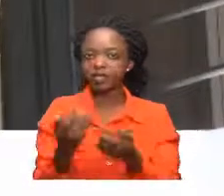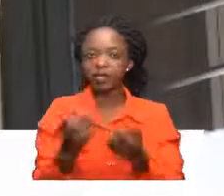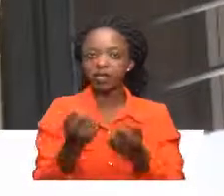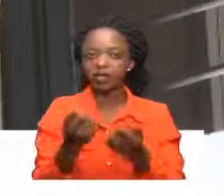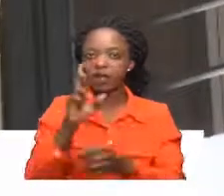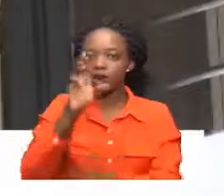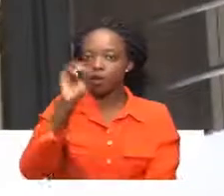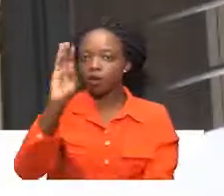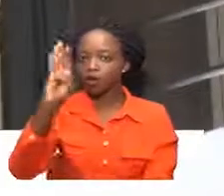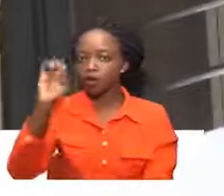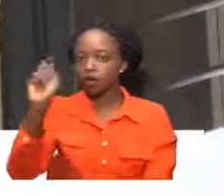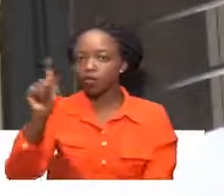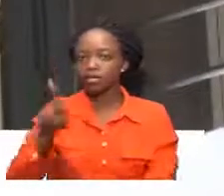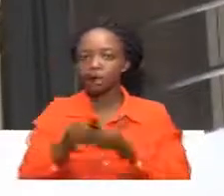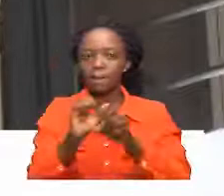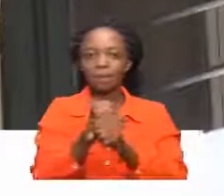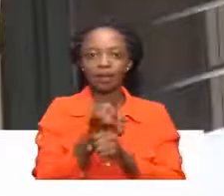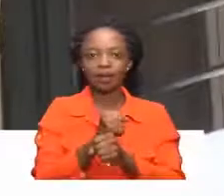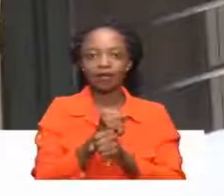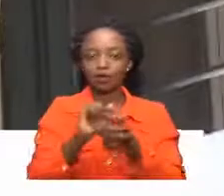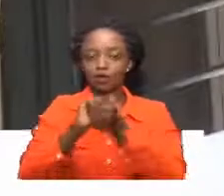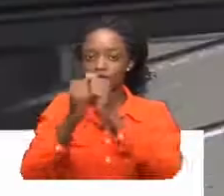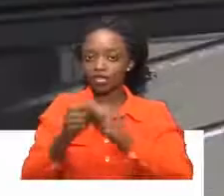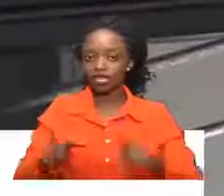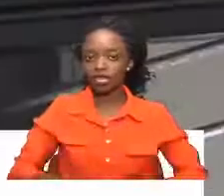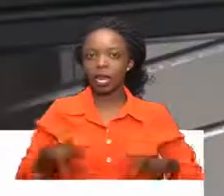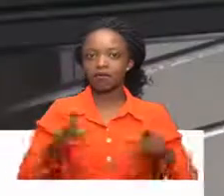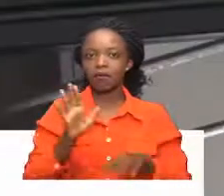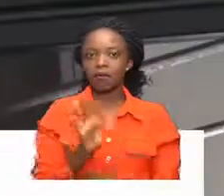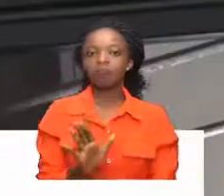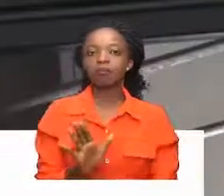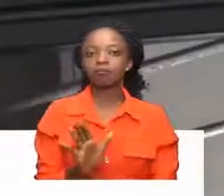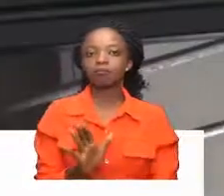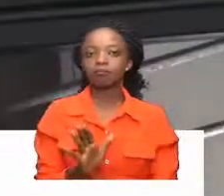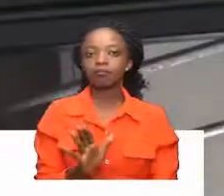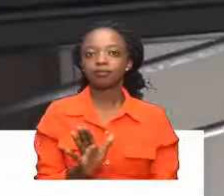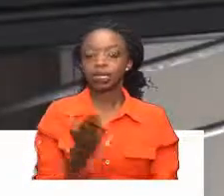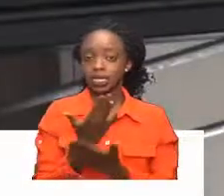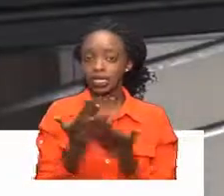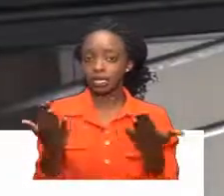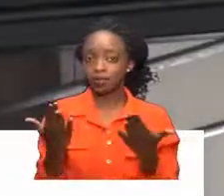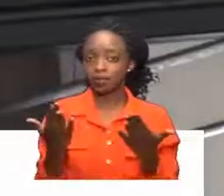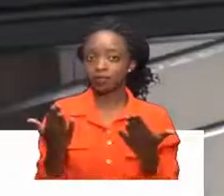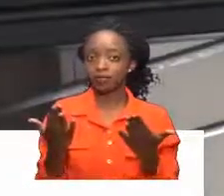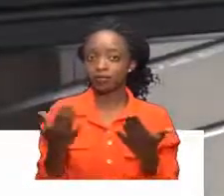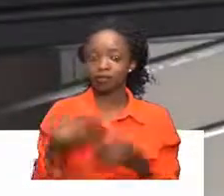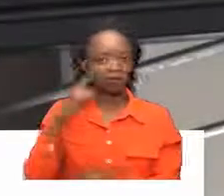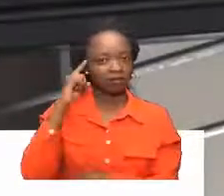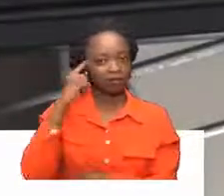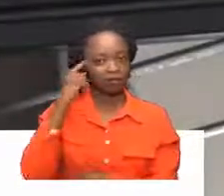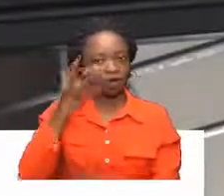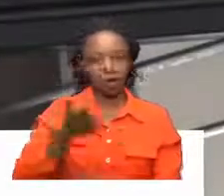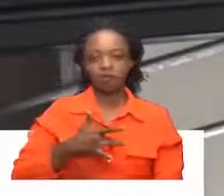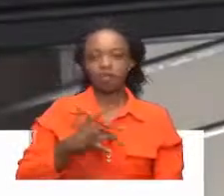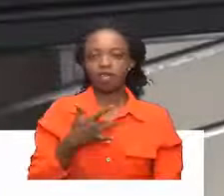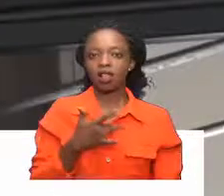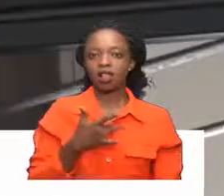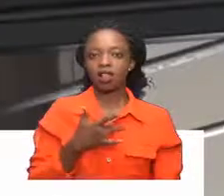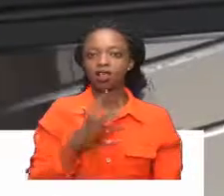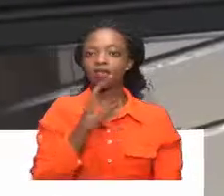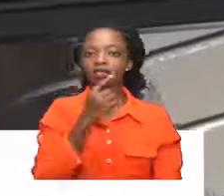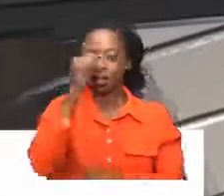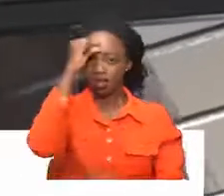pia kubadilisha maisha yao. Kitu ambacho nafikiri inaweza ambia